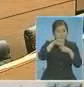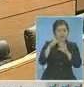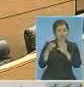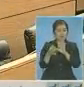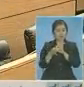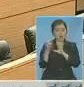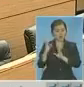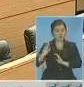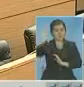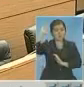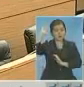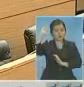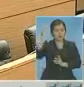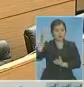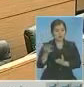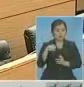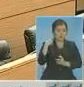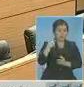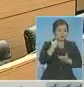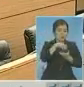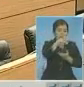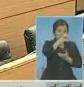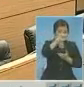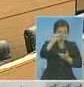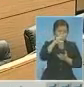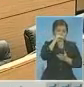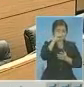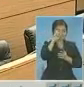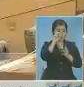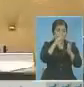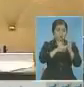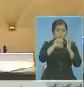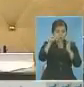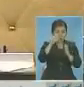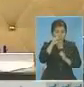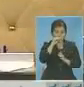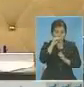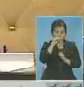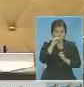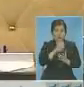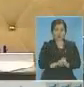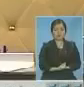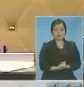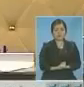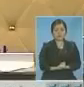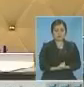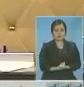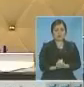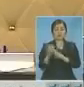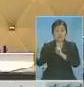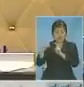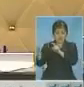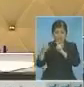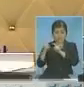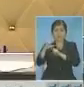าแฟดังกล่าวแล้วคุณรังสีมาเสียหายเพราะให้โอกาสคุณรังสีมาทางนี้ก่อนครับท่านประธาน เมื่อกี้คุณรังสีมากำลังเดินมากำลังสอบถามอยู่ผ